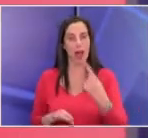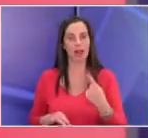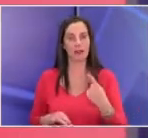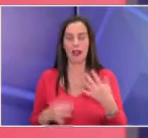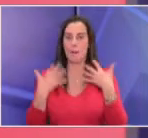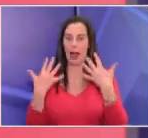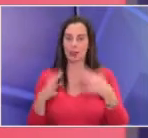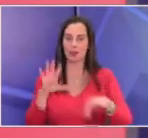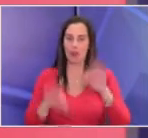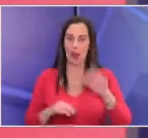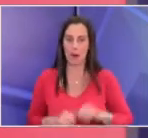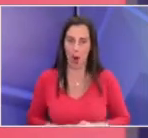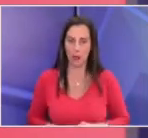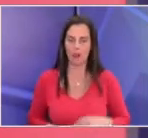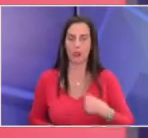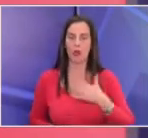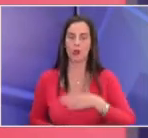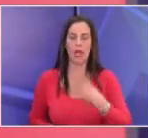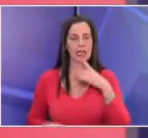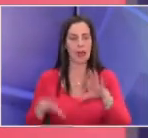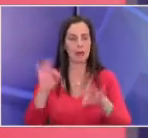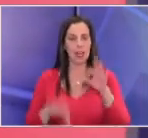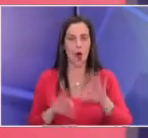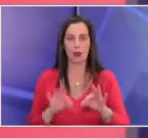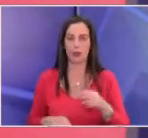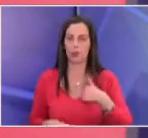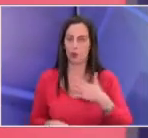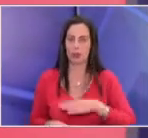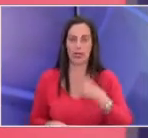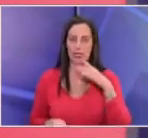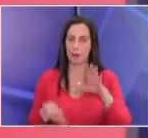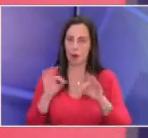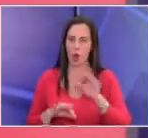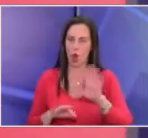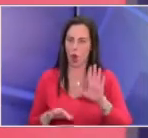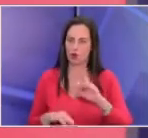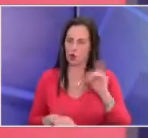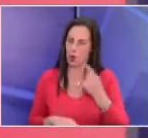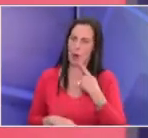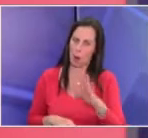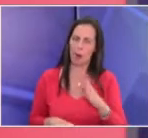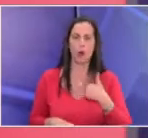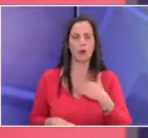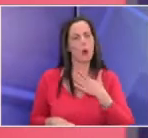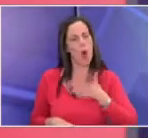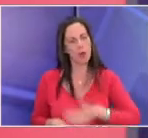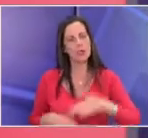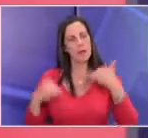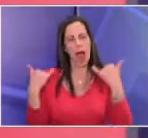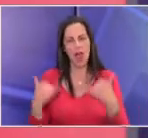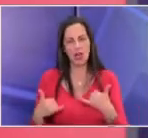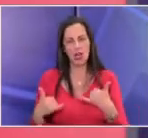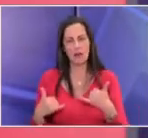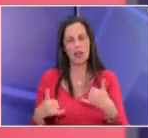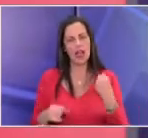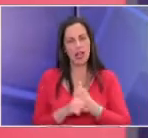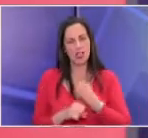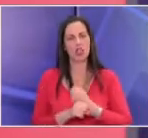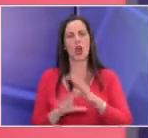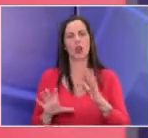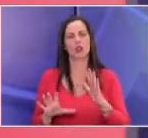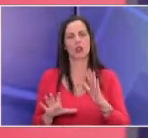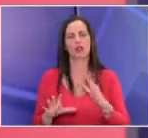עם חולצה עם אמירה. אבל תראה גם את הבחור, מה אתם לא... אנחנו כל הזמן עם החולצה. אני יודע, וזה מה שיפה בעניין הזה. אלן דודו, מה שלומך,